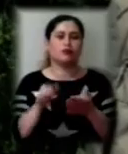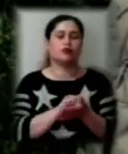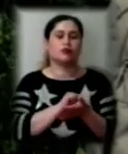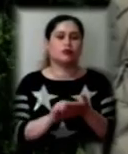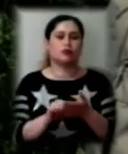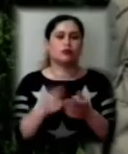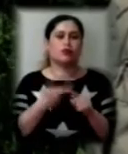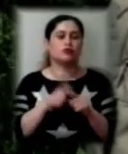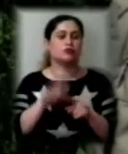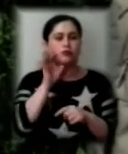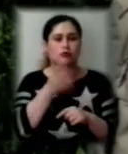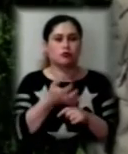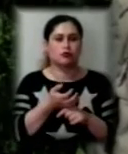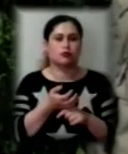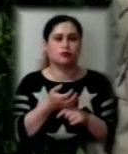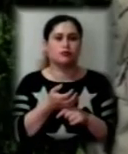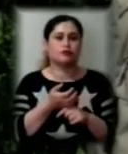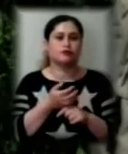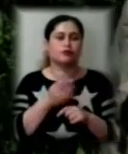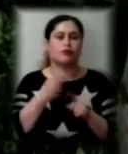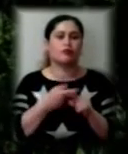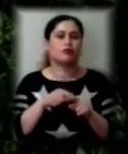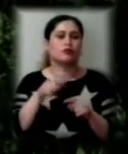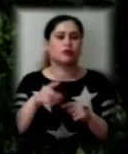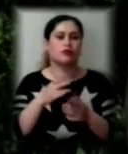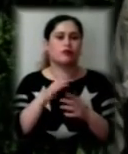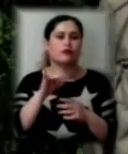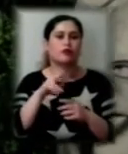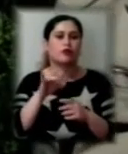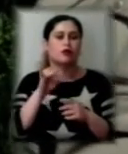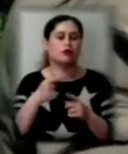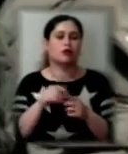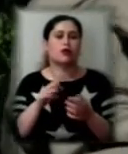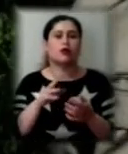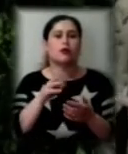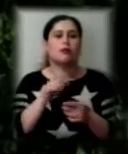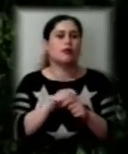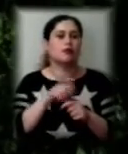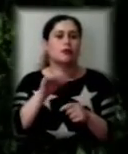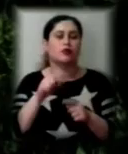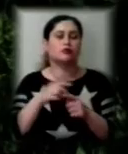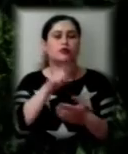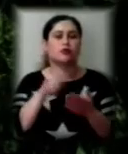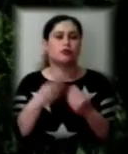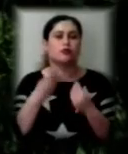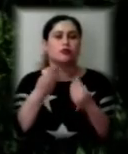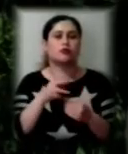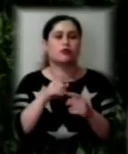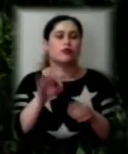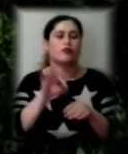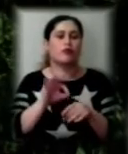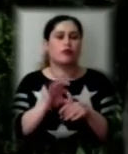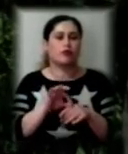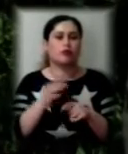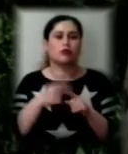Це документ дуже серйозний, тому що там від кадрів до матеріальної бази питання і методи надання допомоги хворим. І головне, щоб